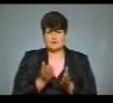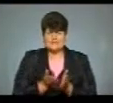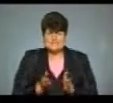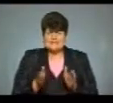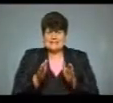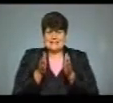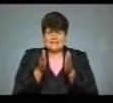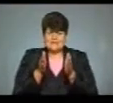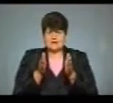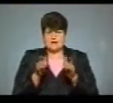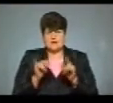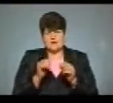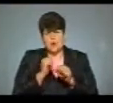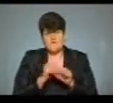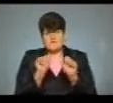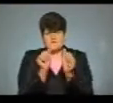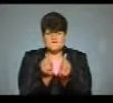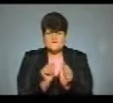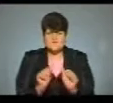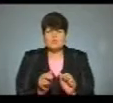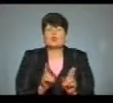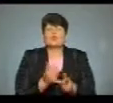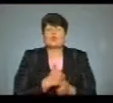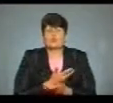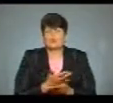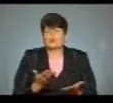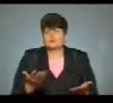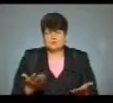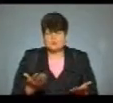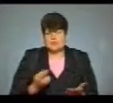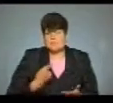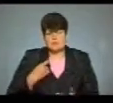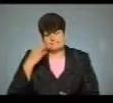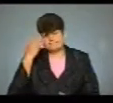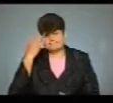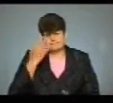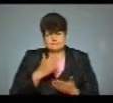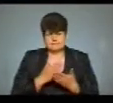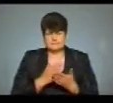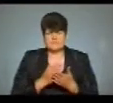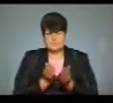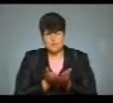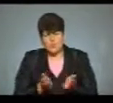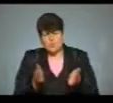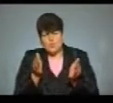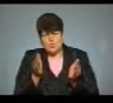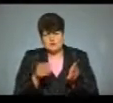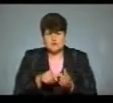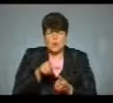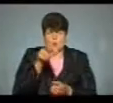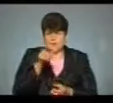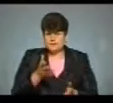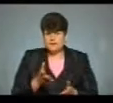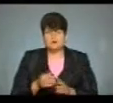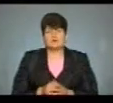з циліндра вже ми робимо форму таку, яку ми хочемо, тобто яку майстер собі уявив, чи це опукла, чи це конусно. У таборі